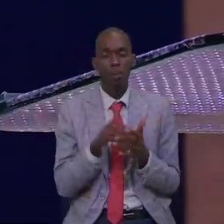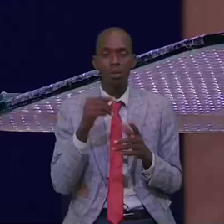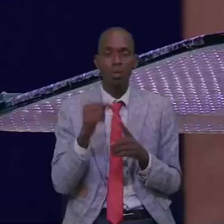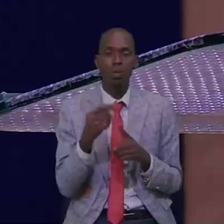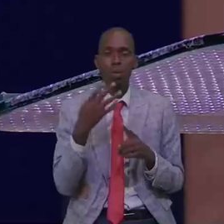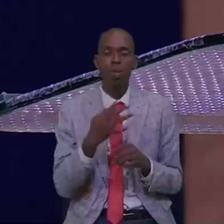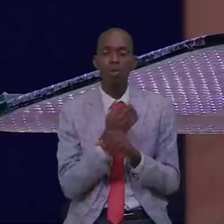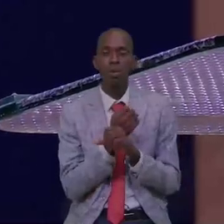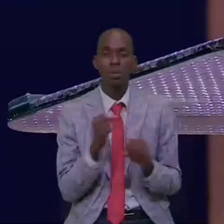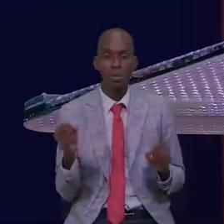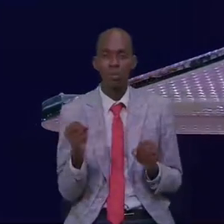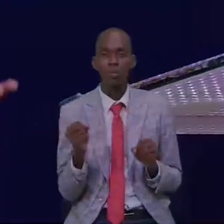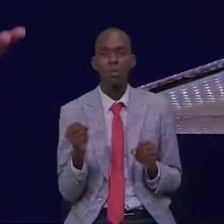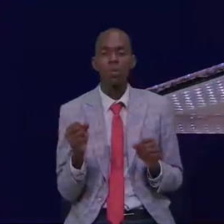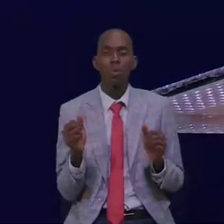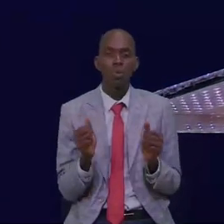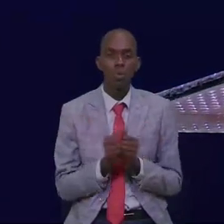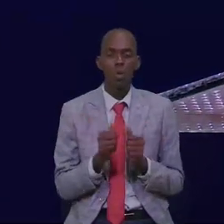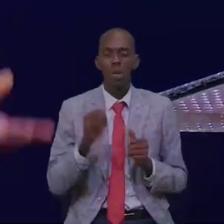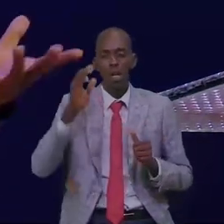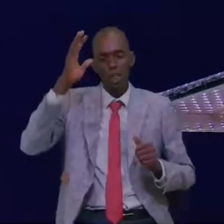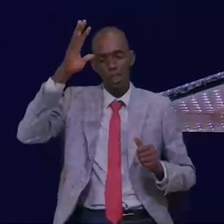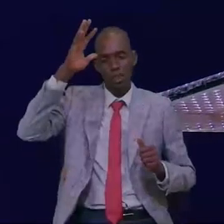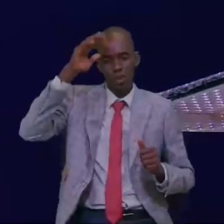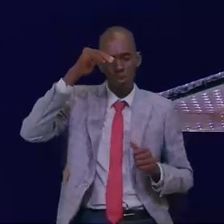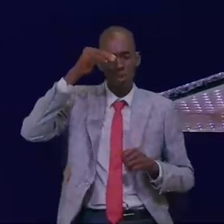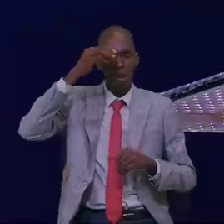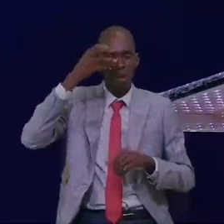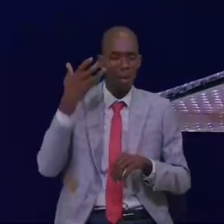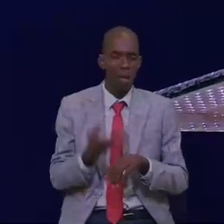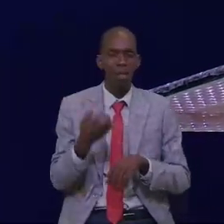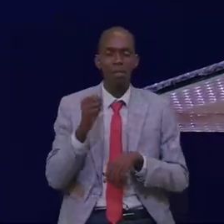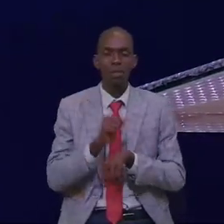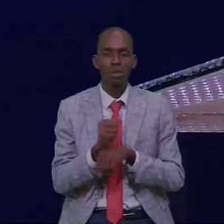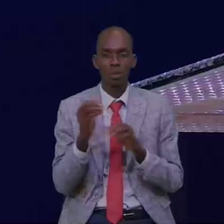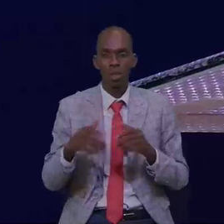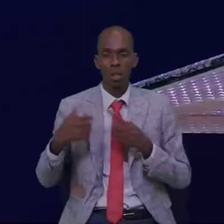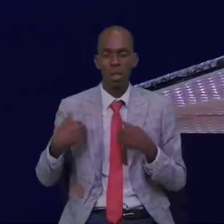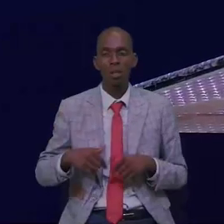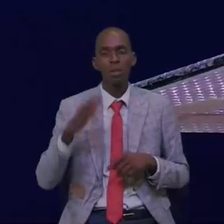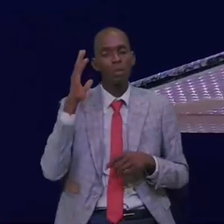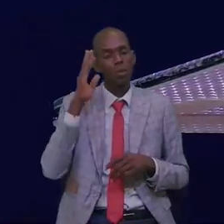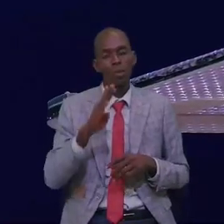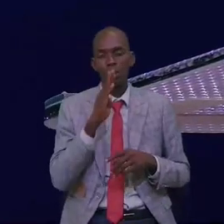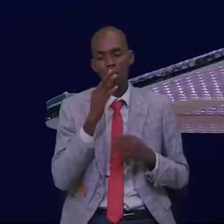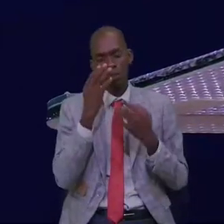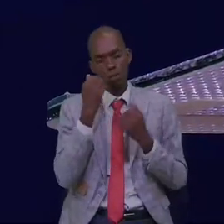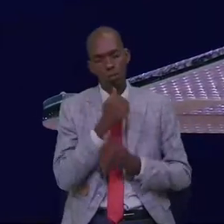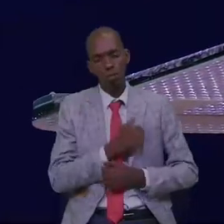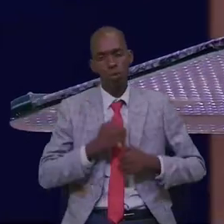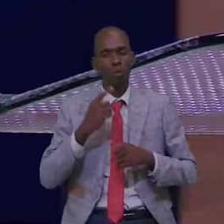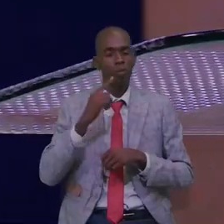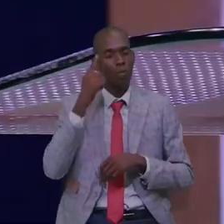ou âgé, ceux qui rejettent la parole de Dieu avec le cœur de pierre vont regretter toute